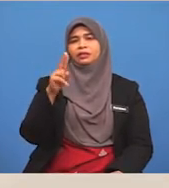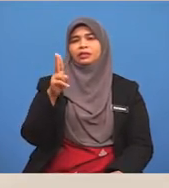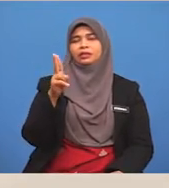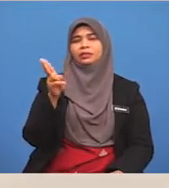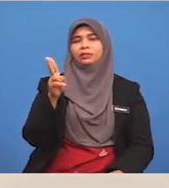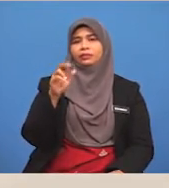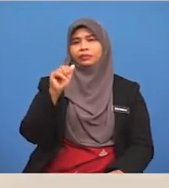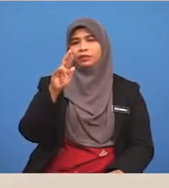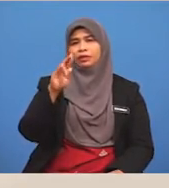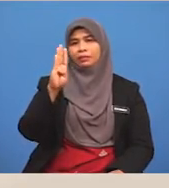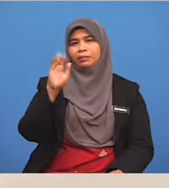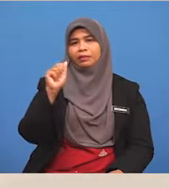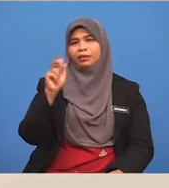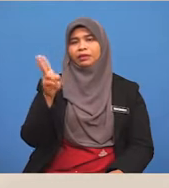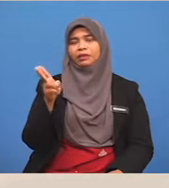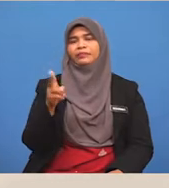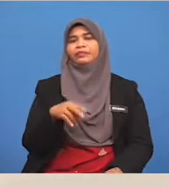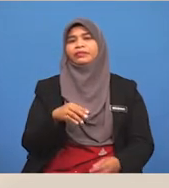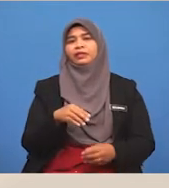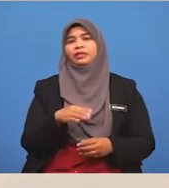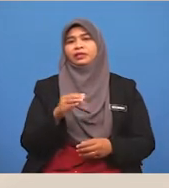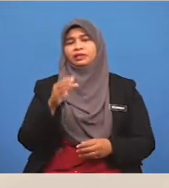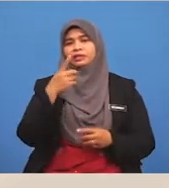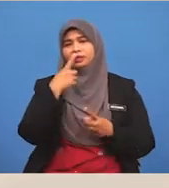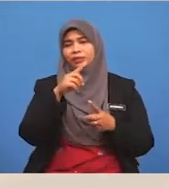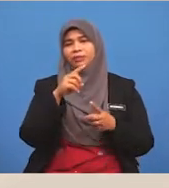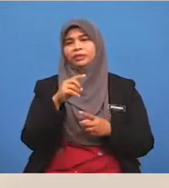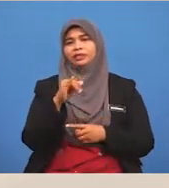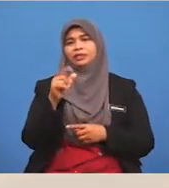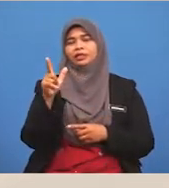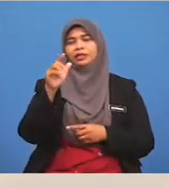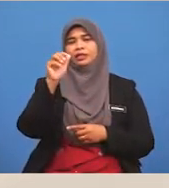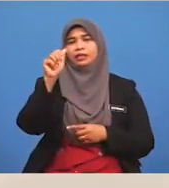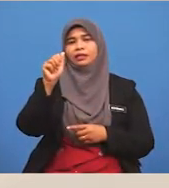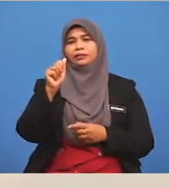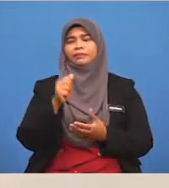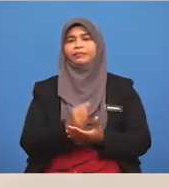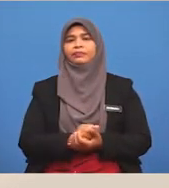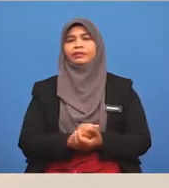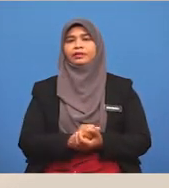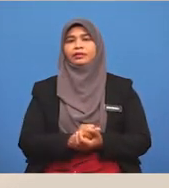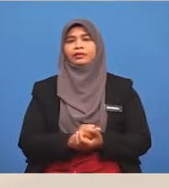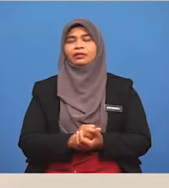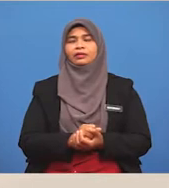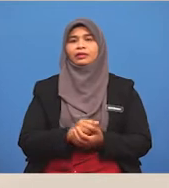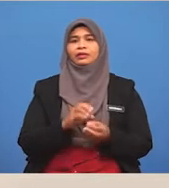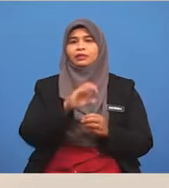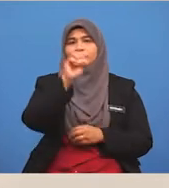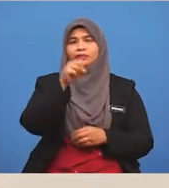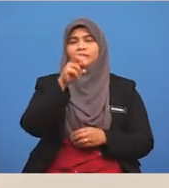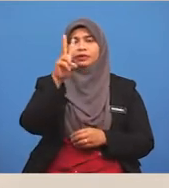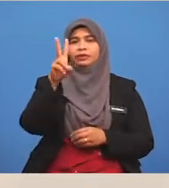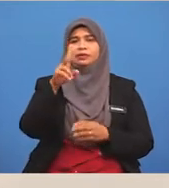jawapannya murid-murid? Ya, jawapannya A. Apakah metod penulisan yang